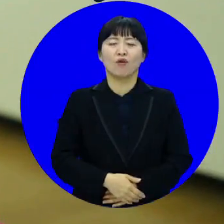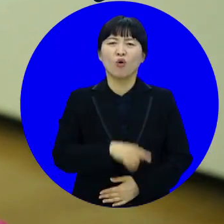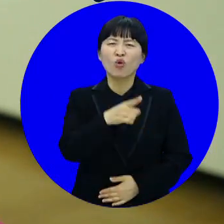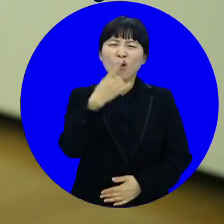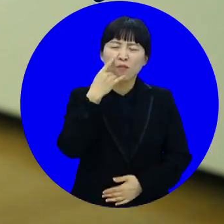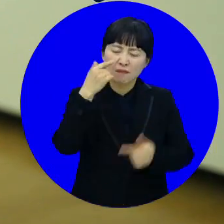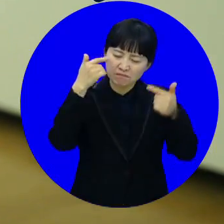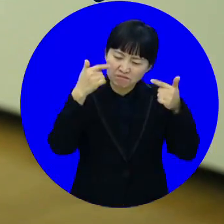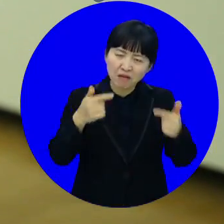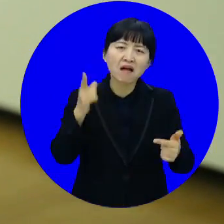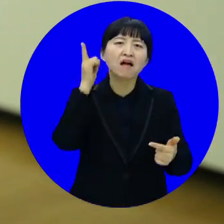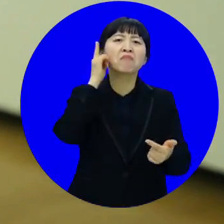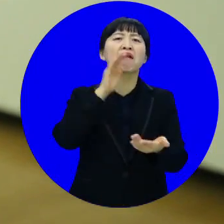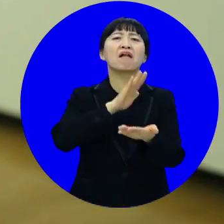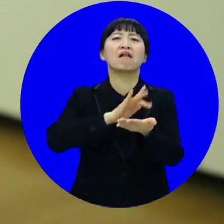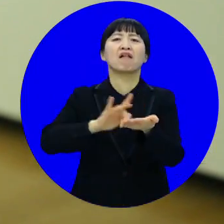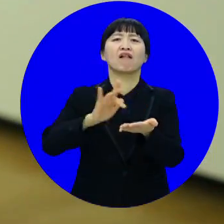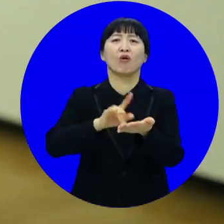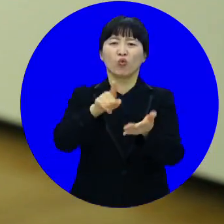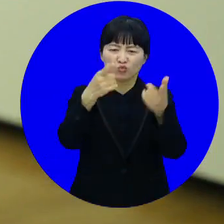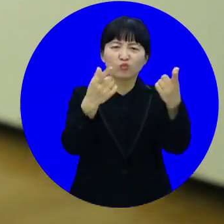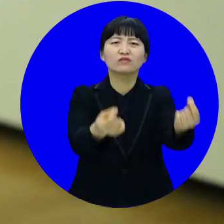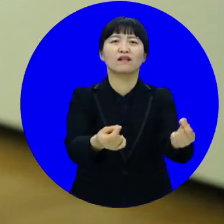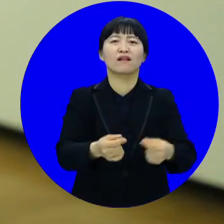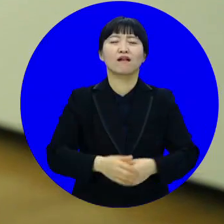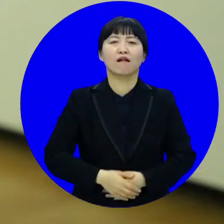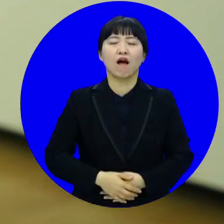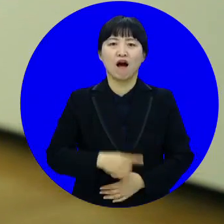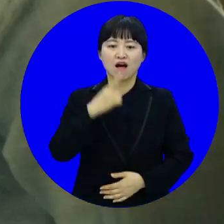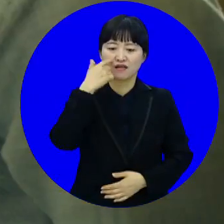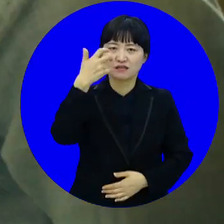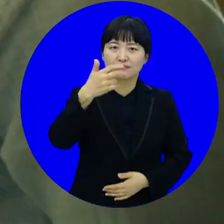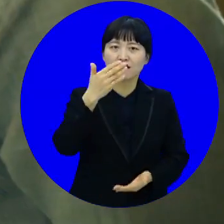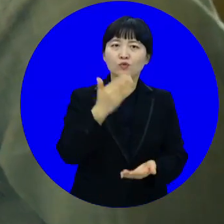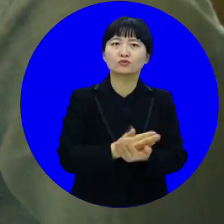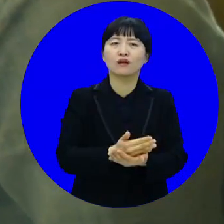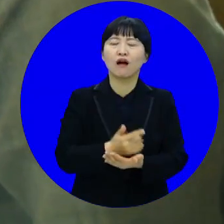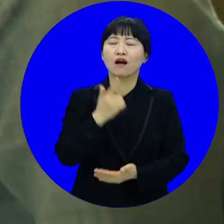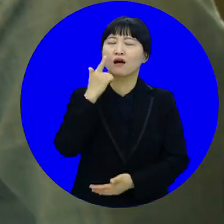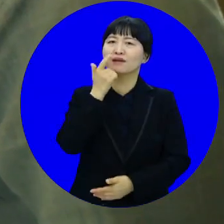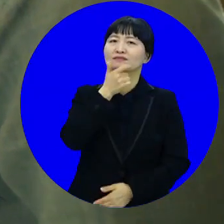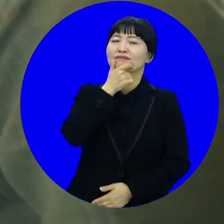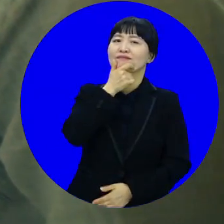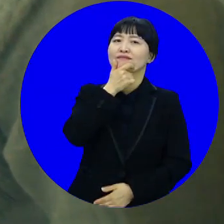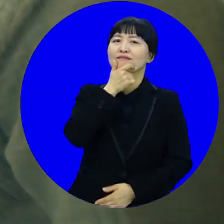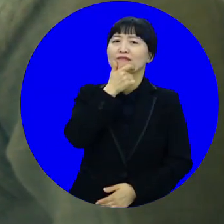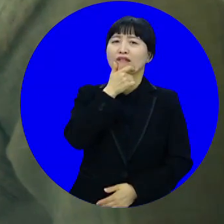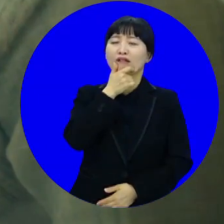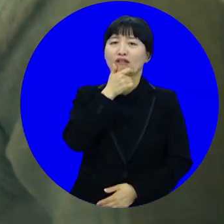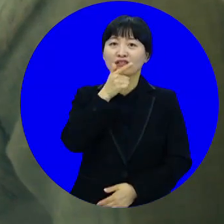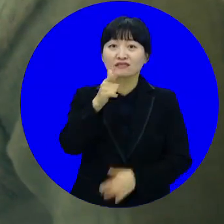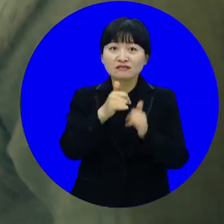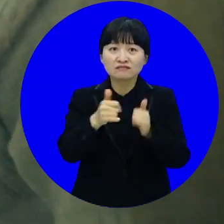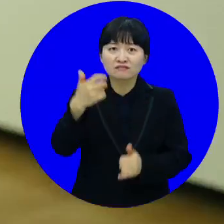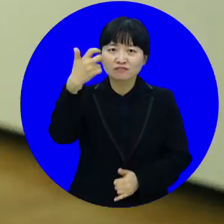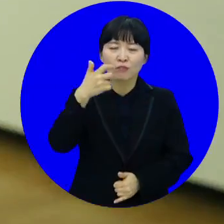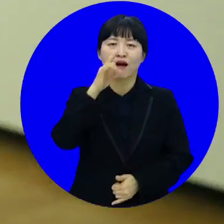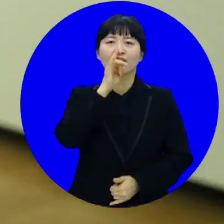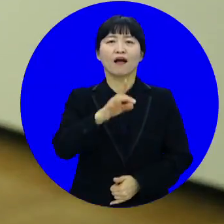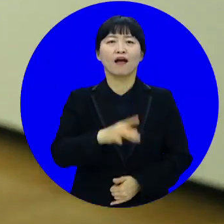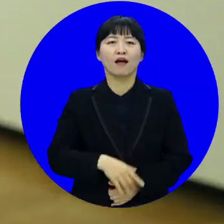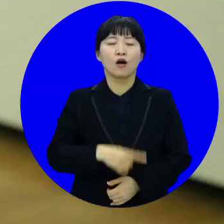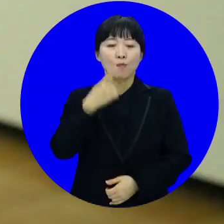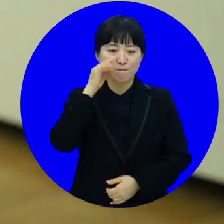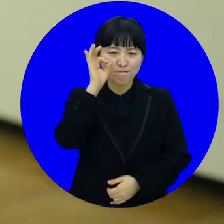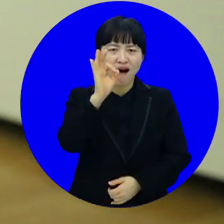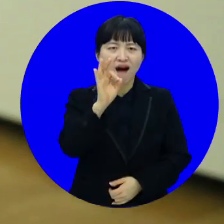하니까 너도 그러지. 그렇게 째려보지 마, 아빠. 싫어. 너 그렇게 사람 째려보면 안 된다니까? 눈 좀